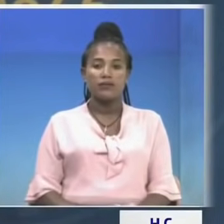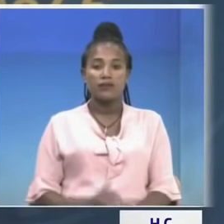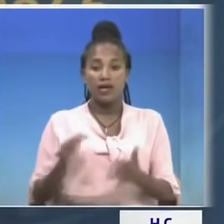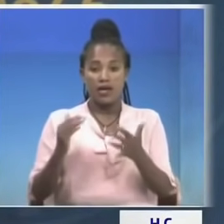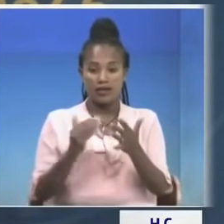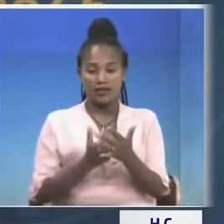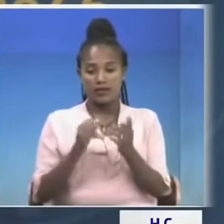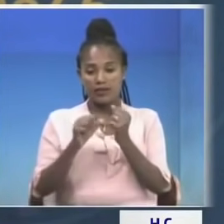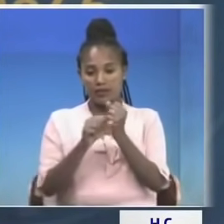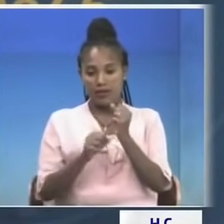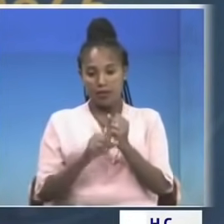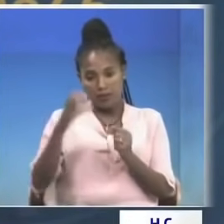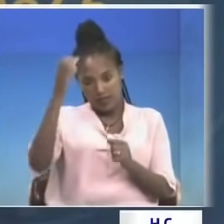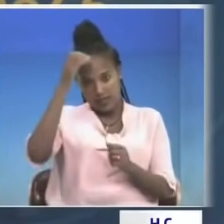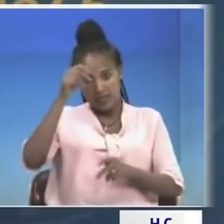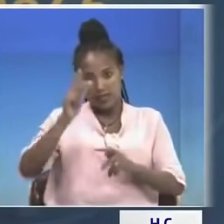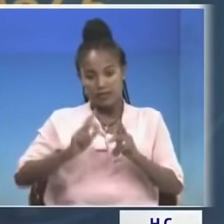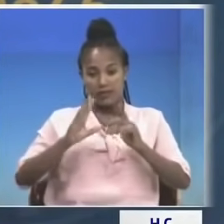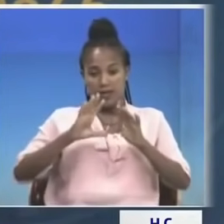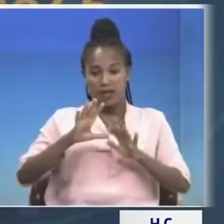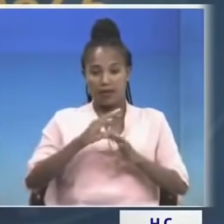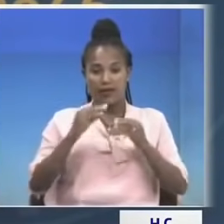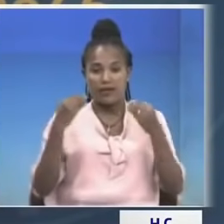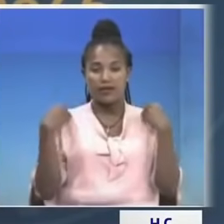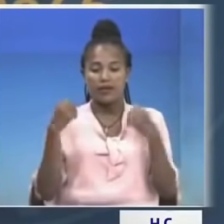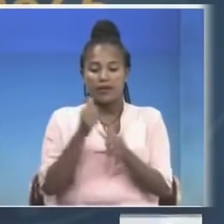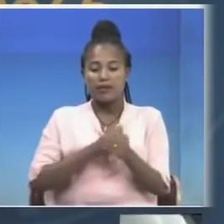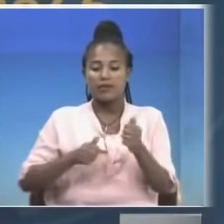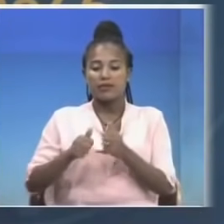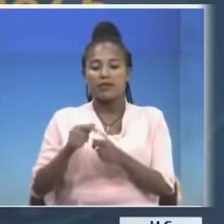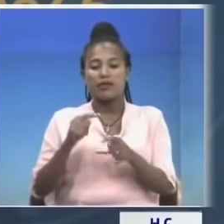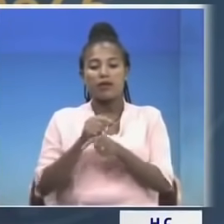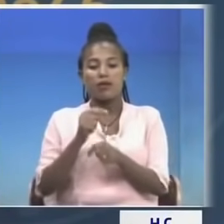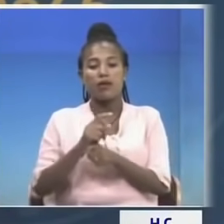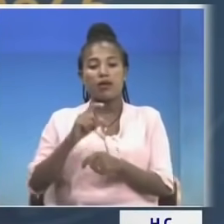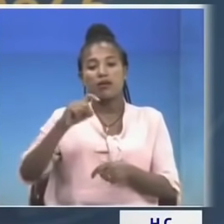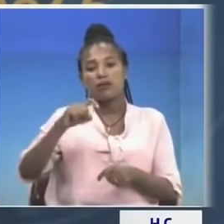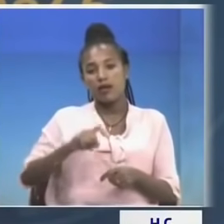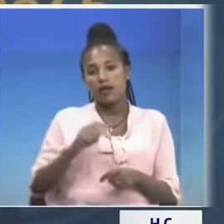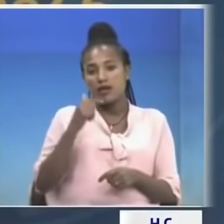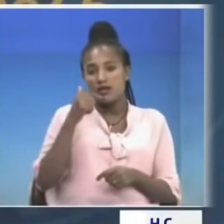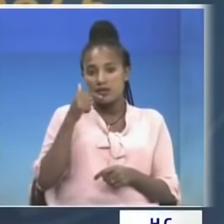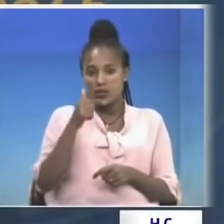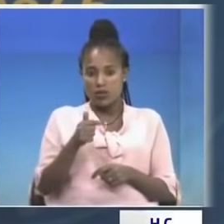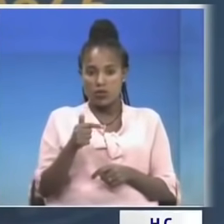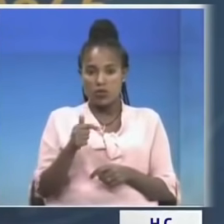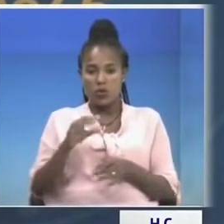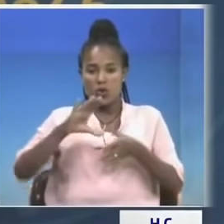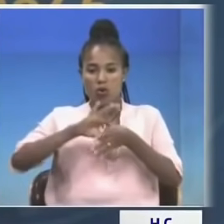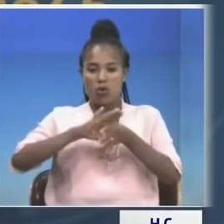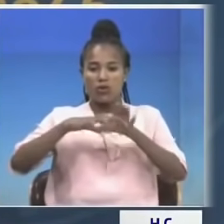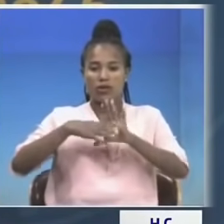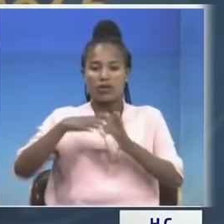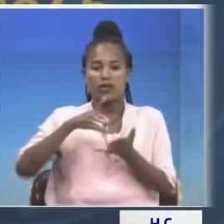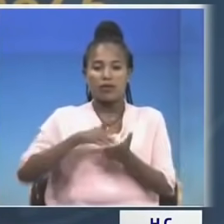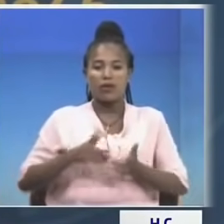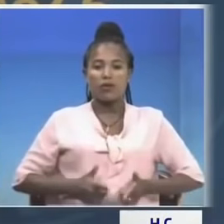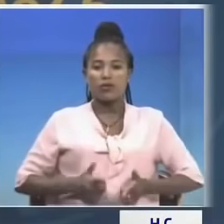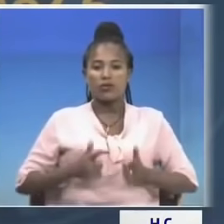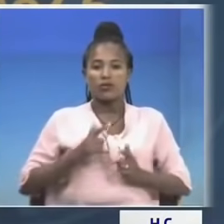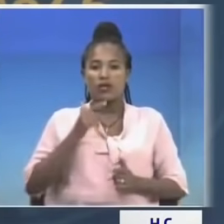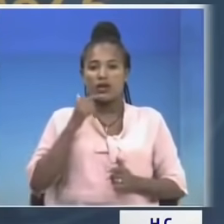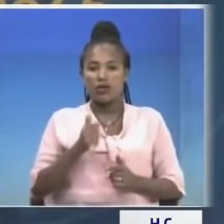አዲስ የተመሰረተው መንግስት የህዝብን ሰላምና ደህንነት ማስቀደም ተቀዳሚ ተግባሩ ሊያደርግ ይገባል ሲሉ የጎንደር ከተማ ነዋሪዎች